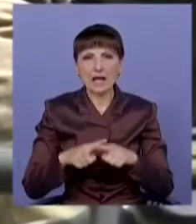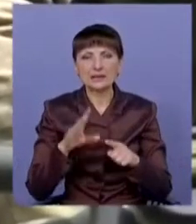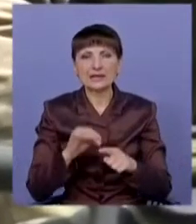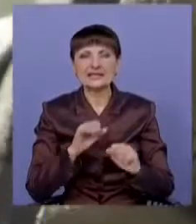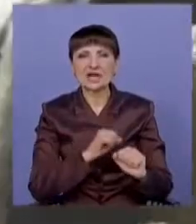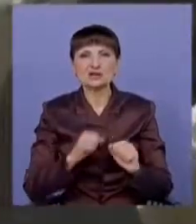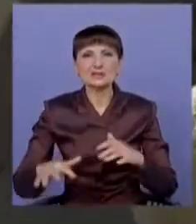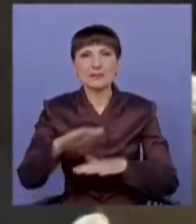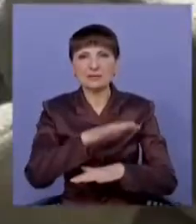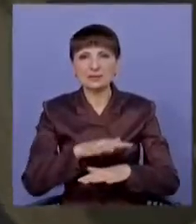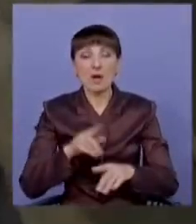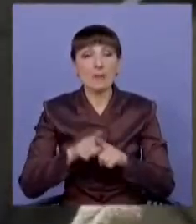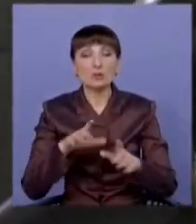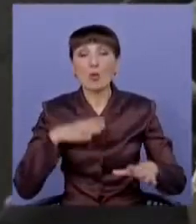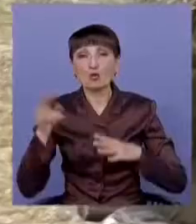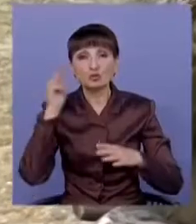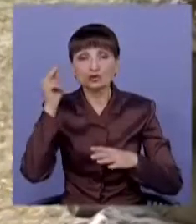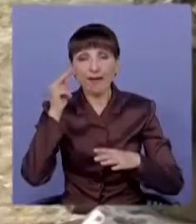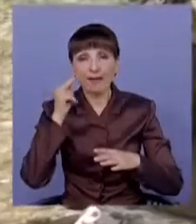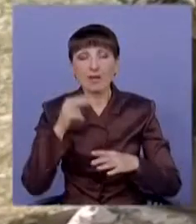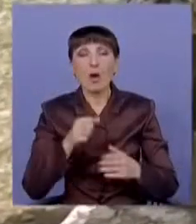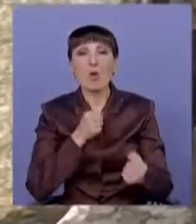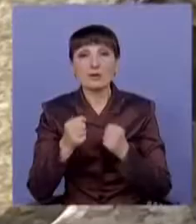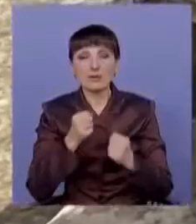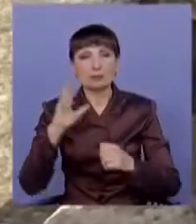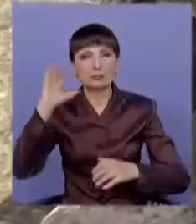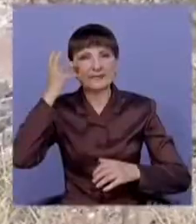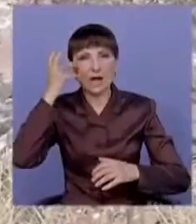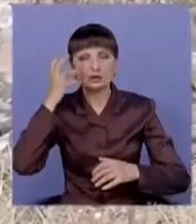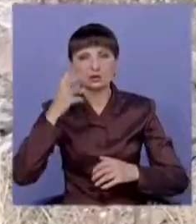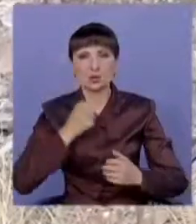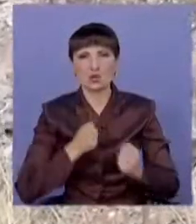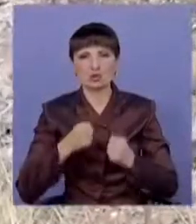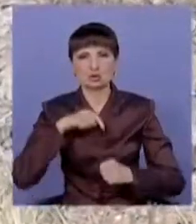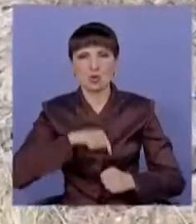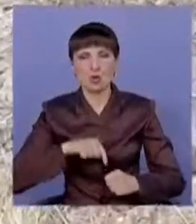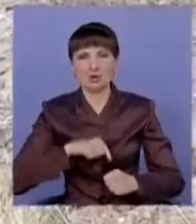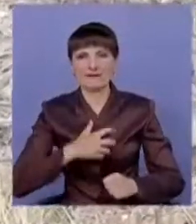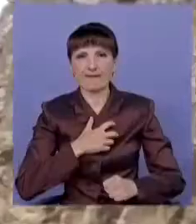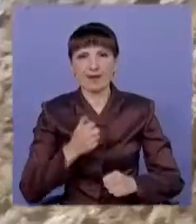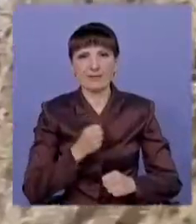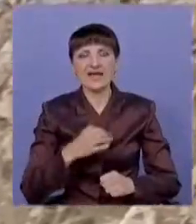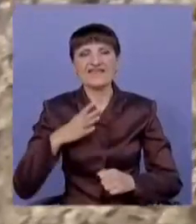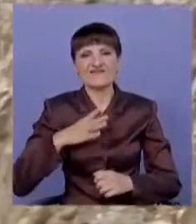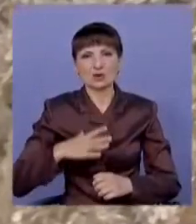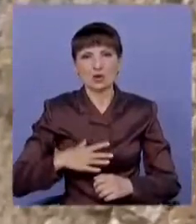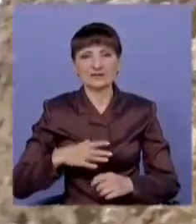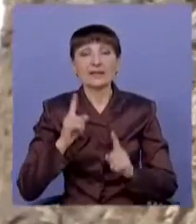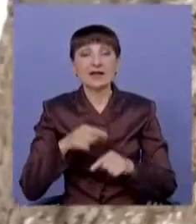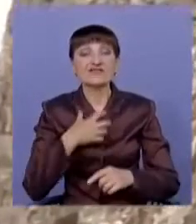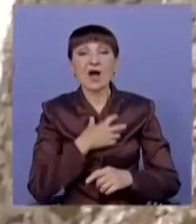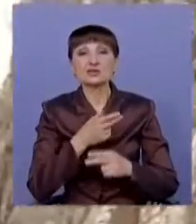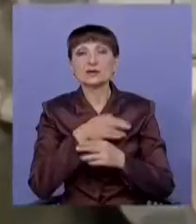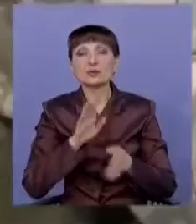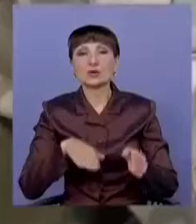местности. К тому же подобные учения в полевых условиях укрепляют психологическую устойчивость и физическую выносливость. Так, важным этапом